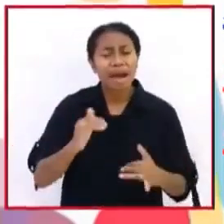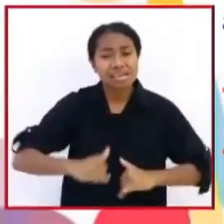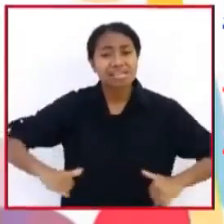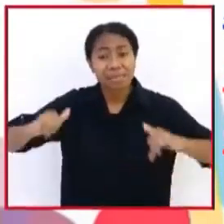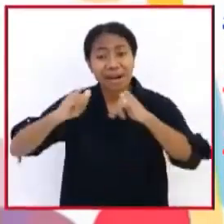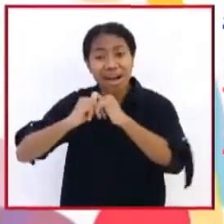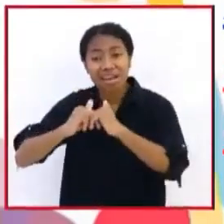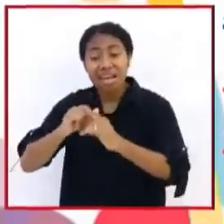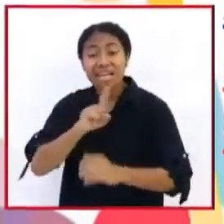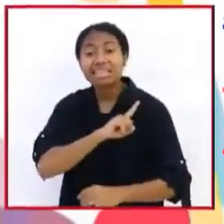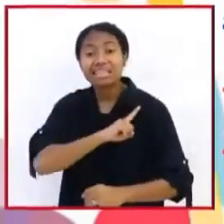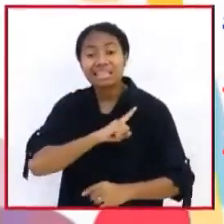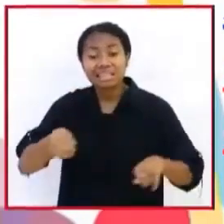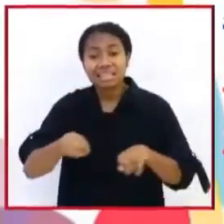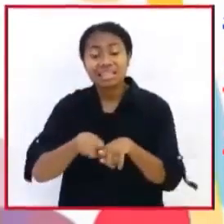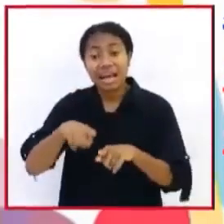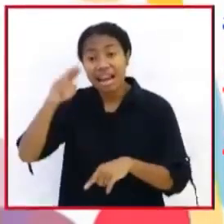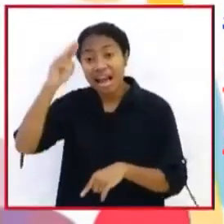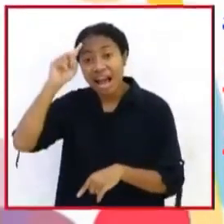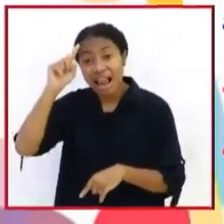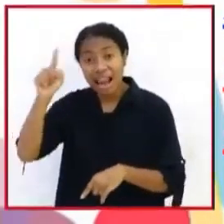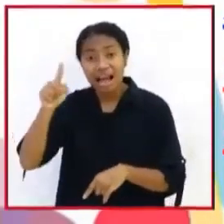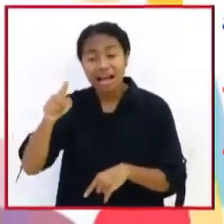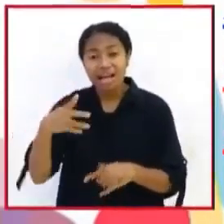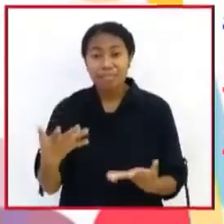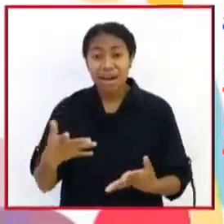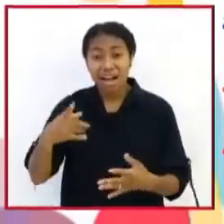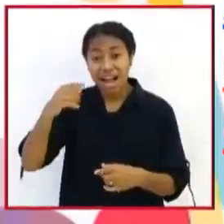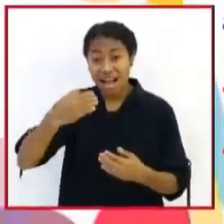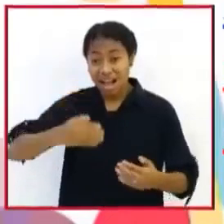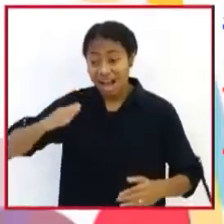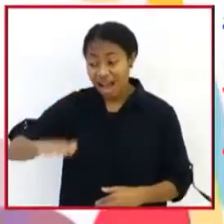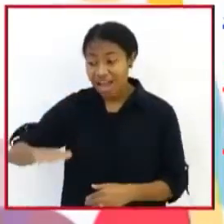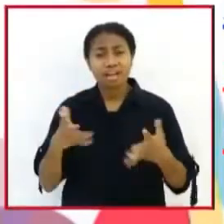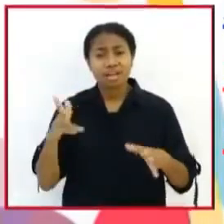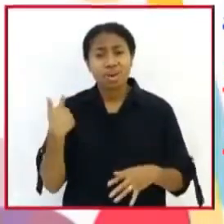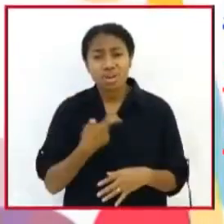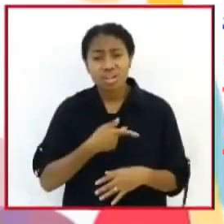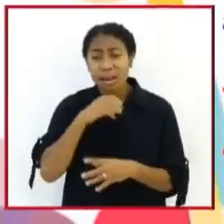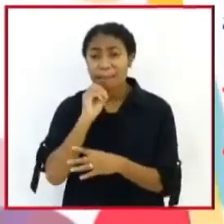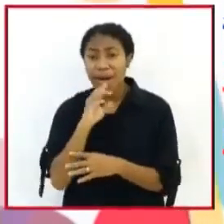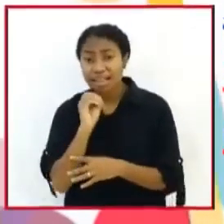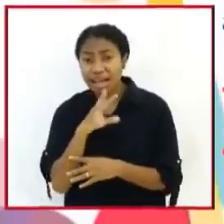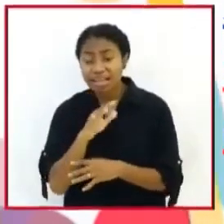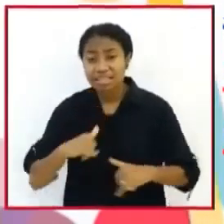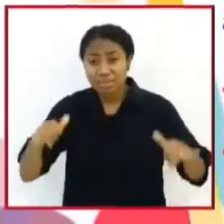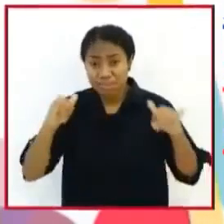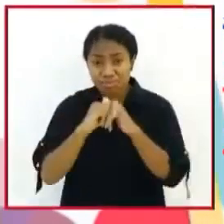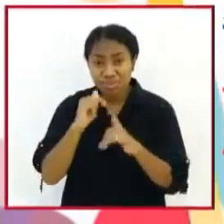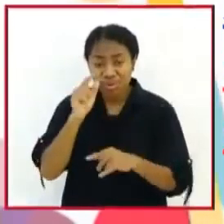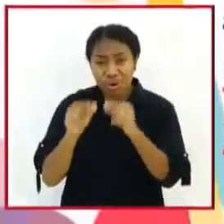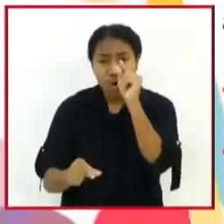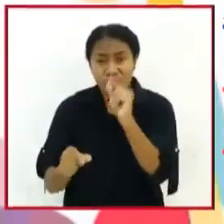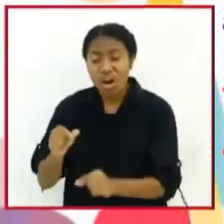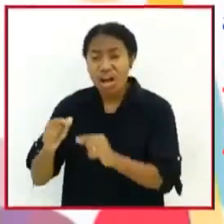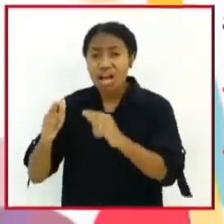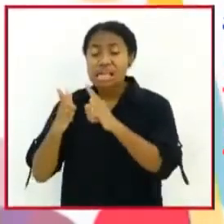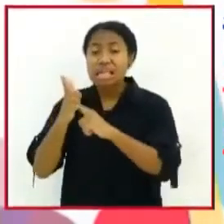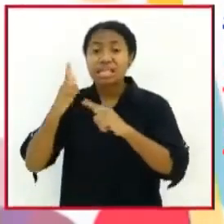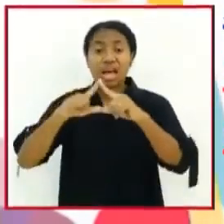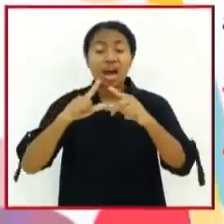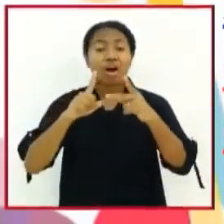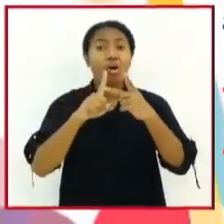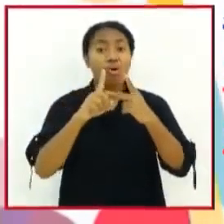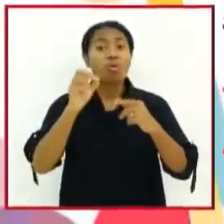dengan Allah maka Anak Allah adalah Allah seperti ini orang-orang saksi Eropa atau orang-orang